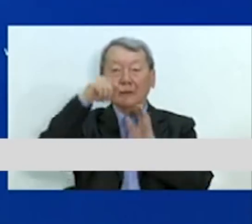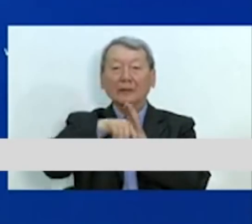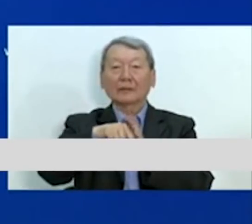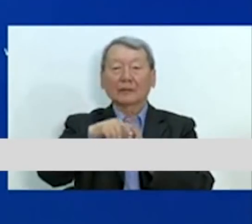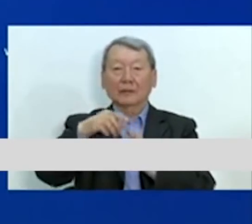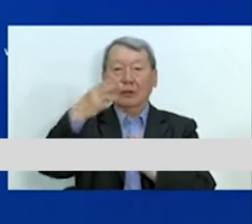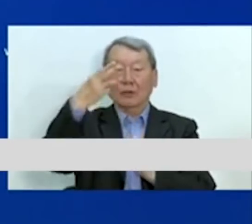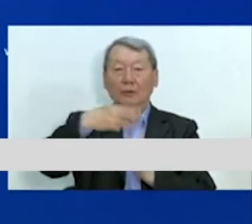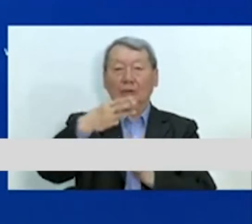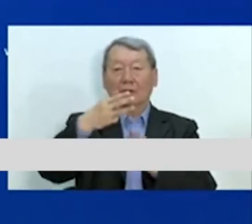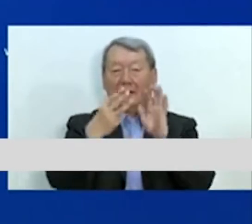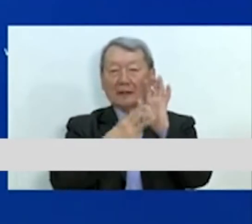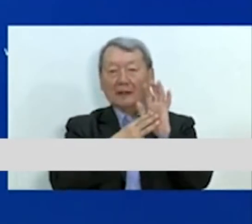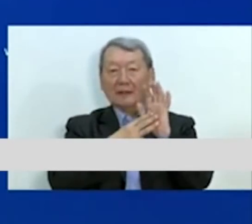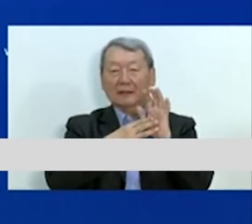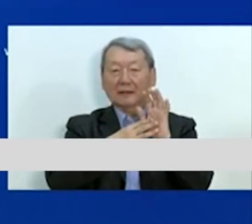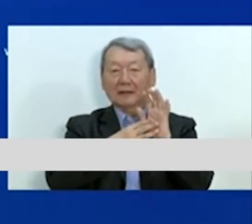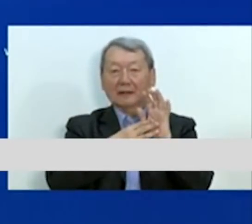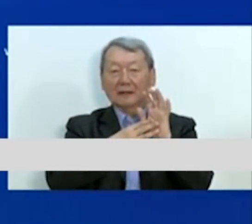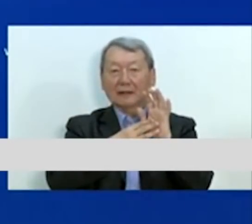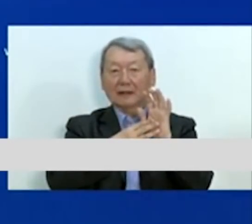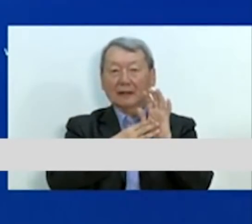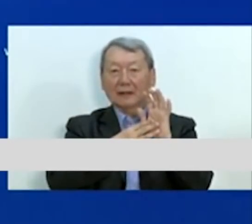ичинде 30-38 дарыгер